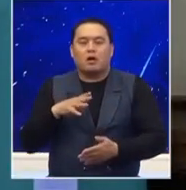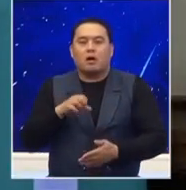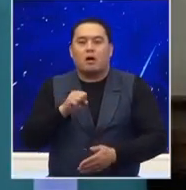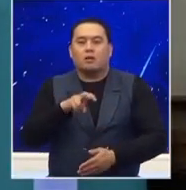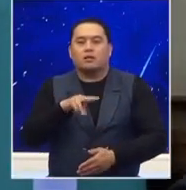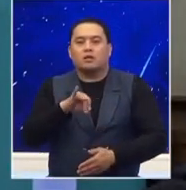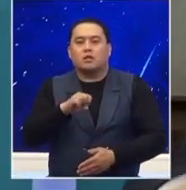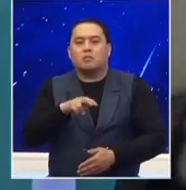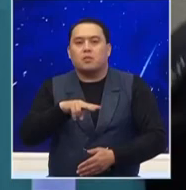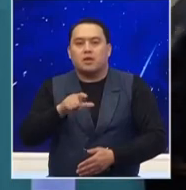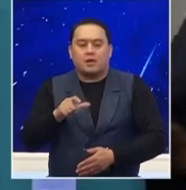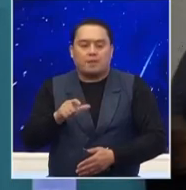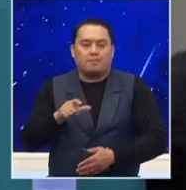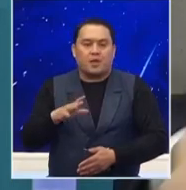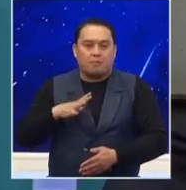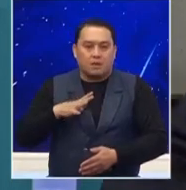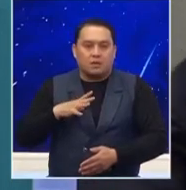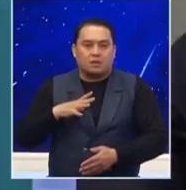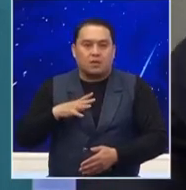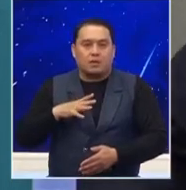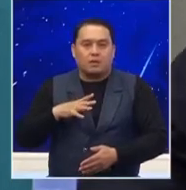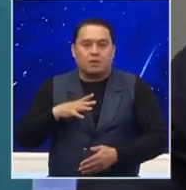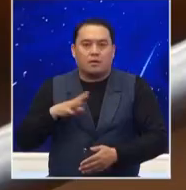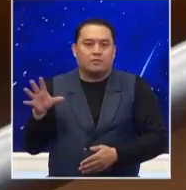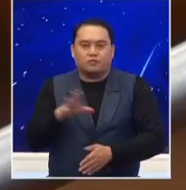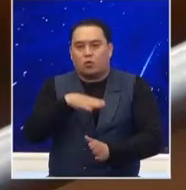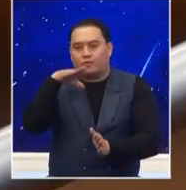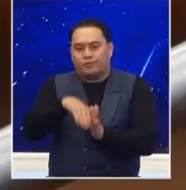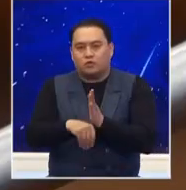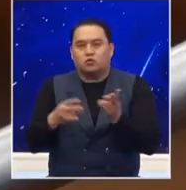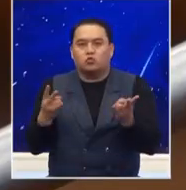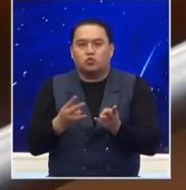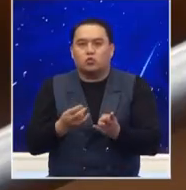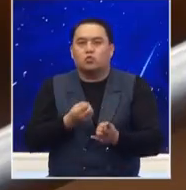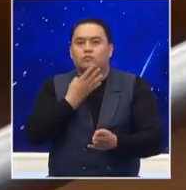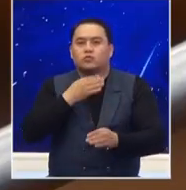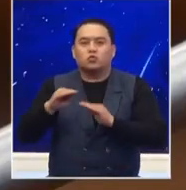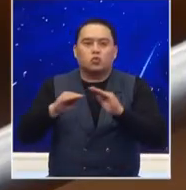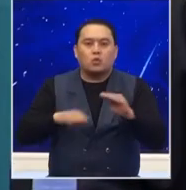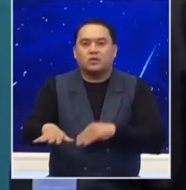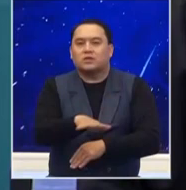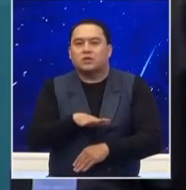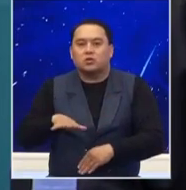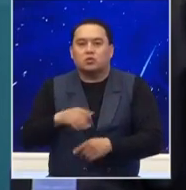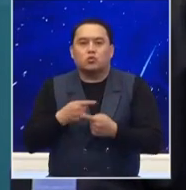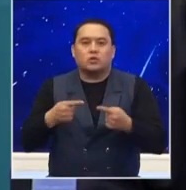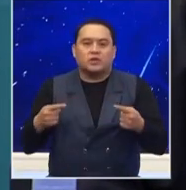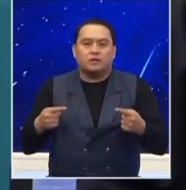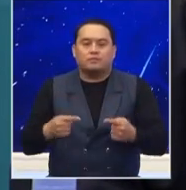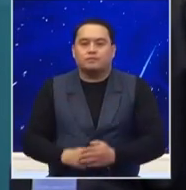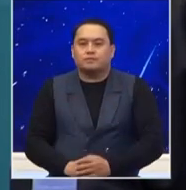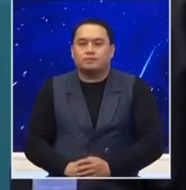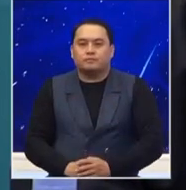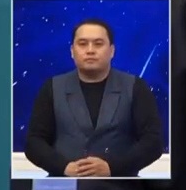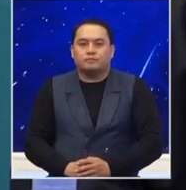Алтынемен, соны, все, что пример получал, на благоустройство территории, на другие дела,